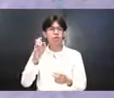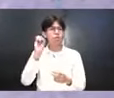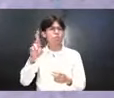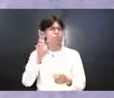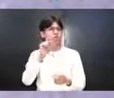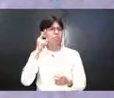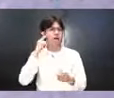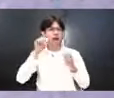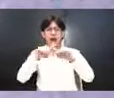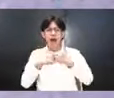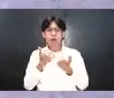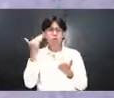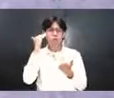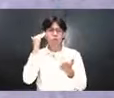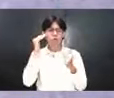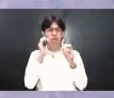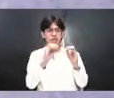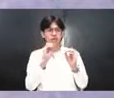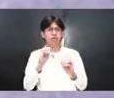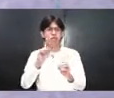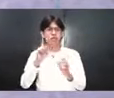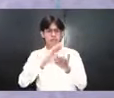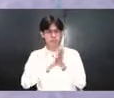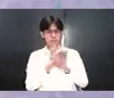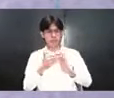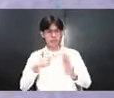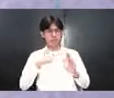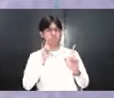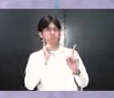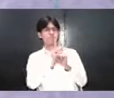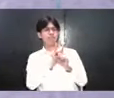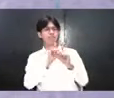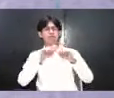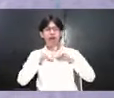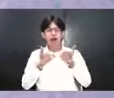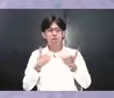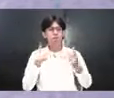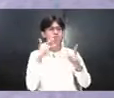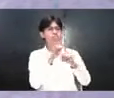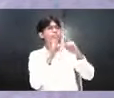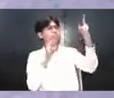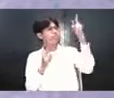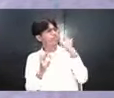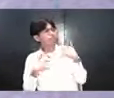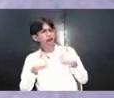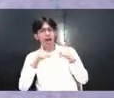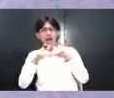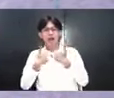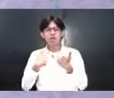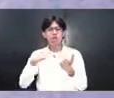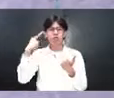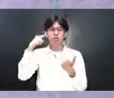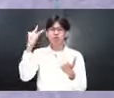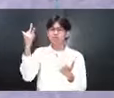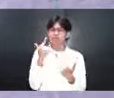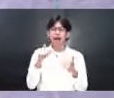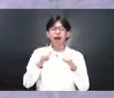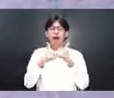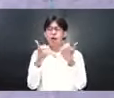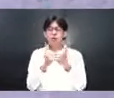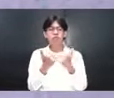do you want me to love you today, Lord? Paano kita